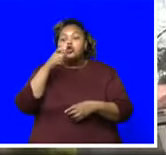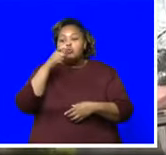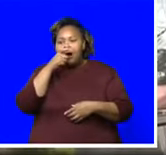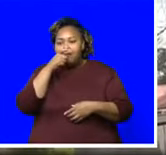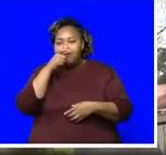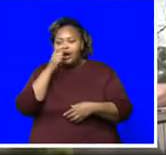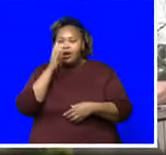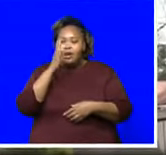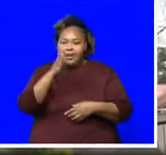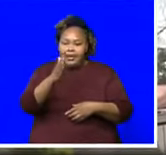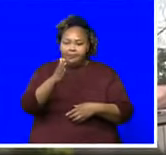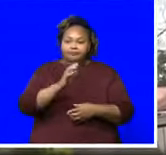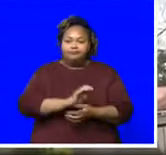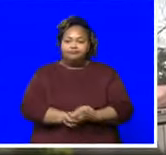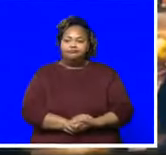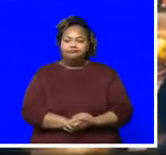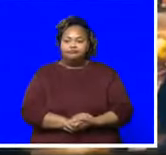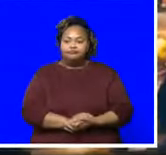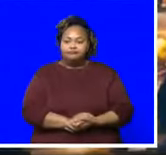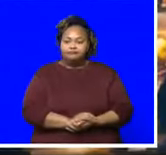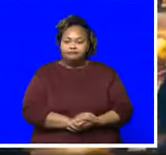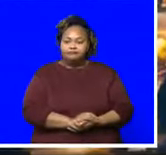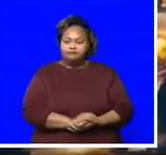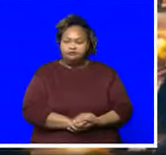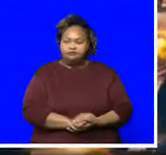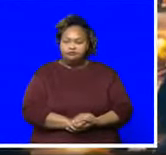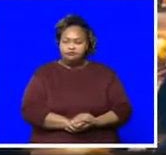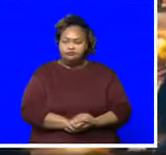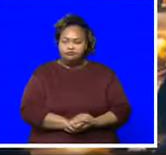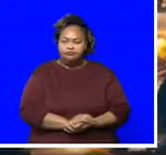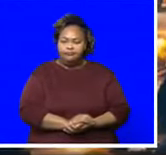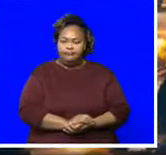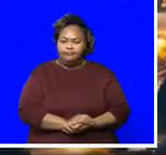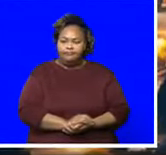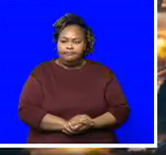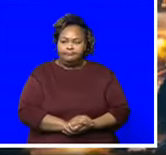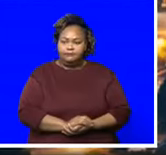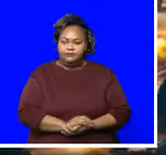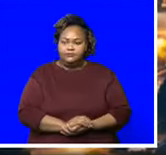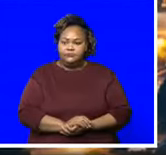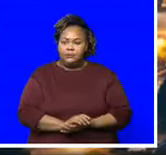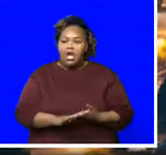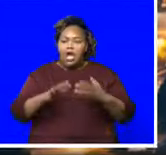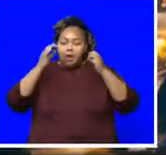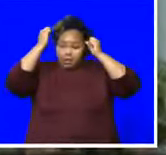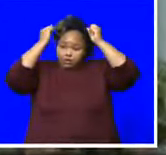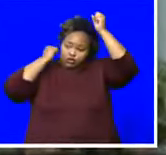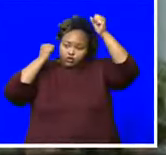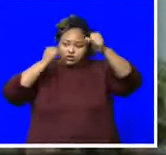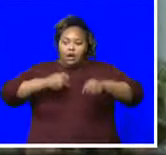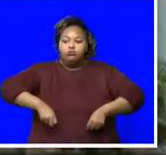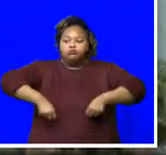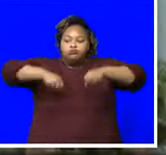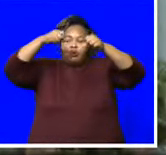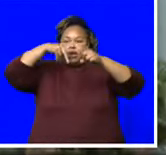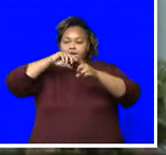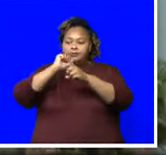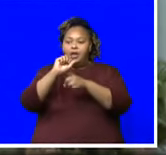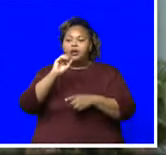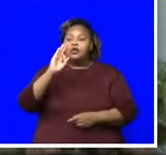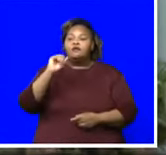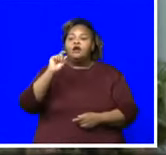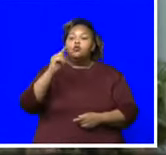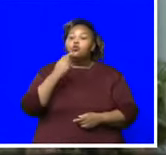mlambo sikamanzini Umphathi masocha kuleli uhulumende mashikilisana fakuthi uthi kulandzela indzaba